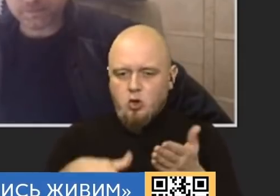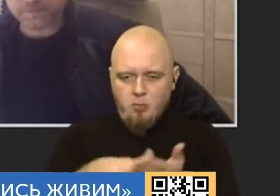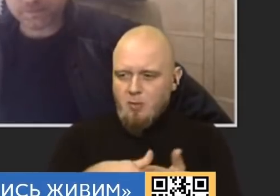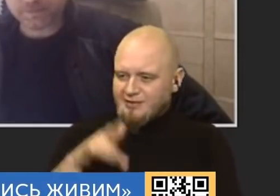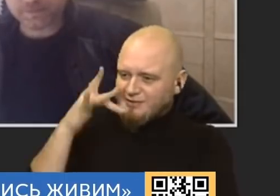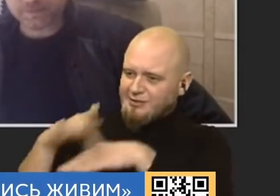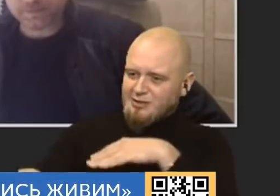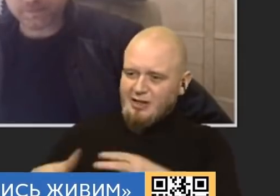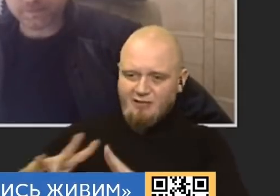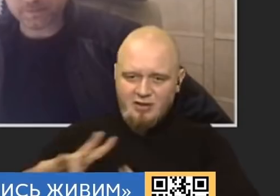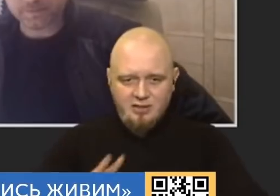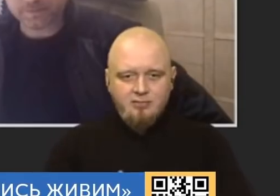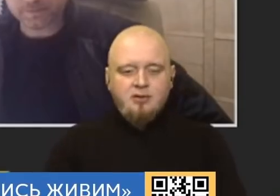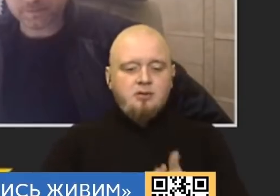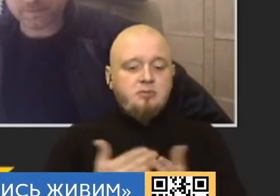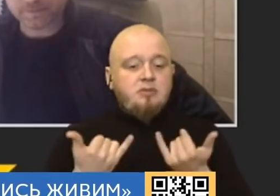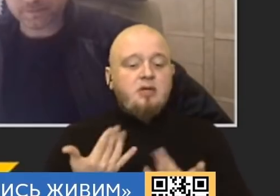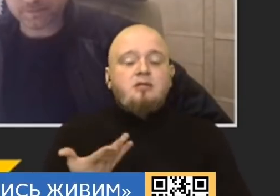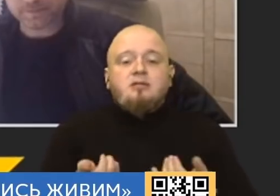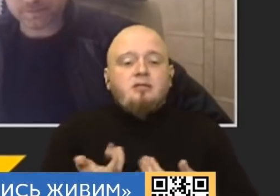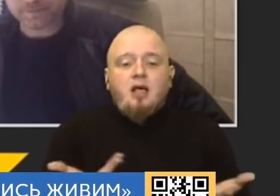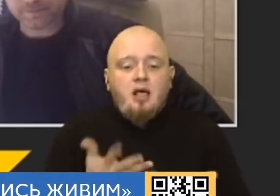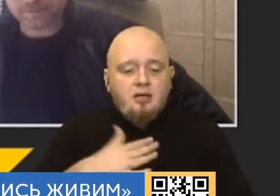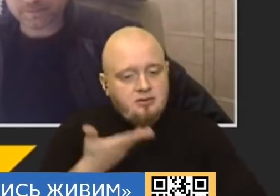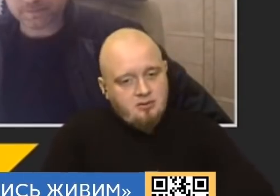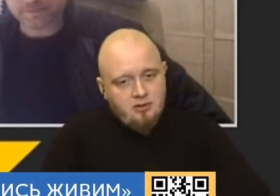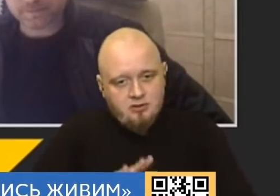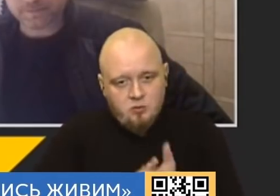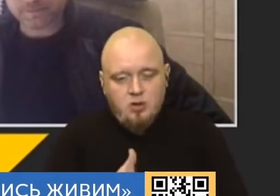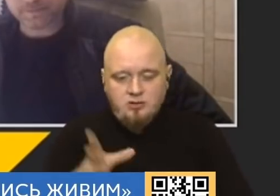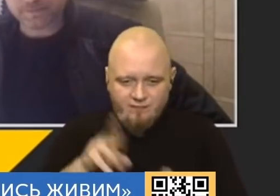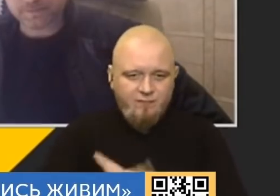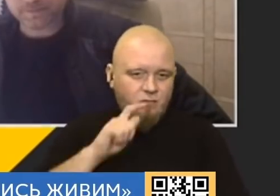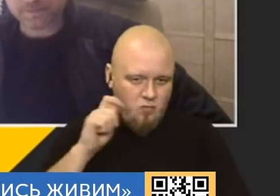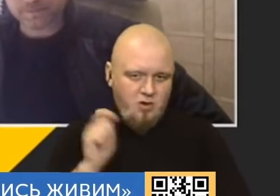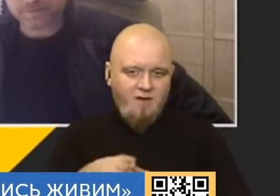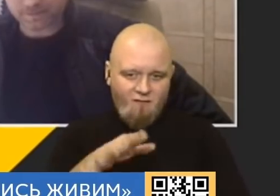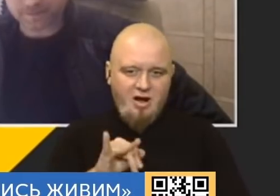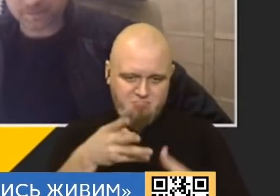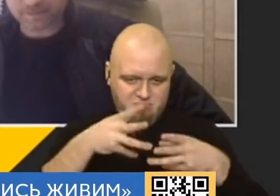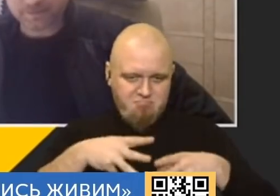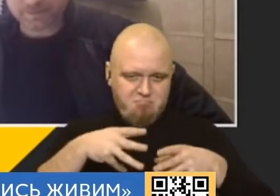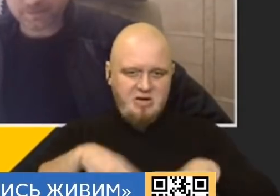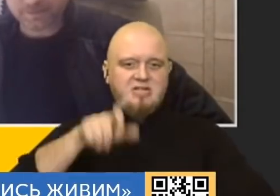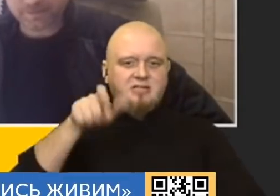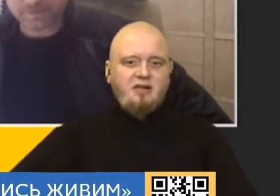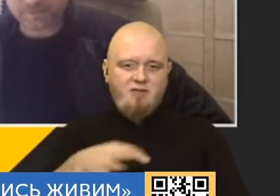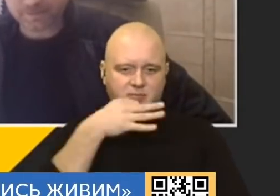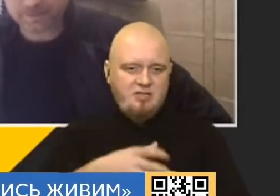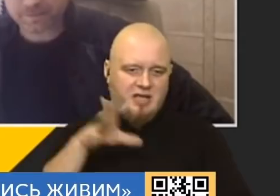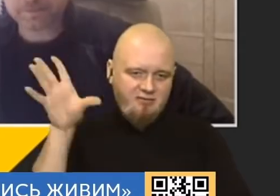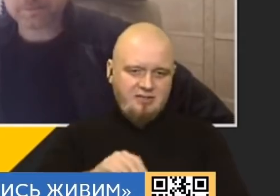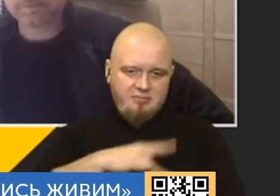диверсантів. Зараз, станом на цю годину, наскільки зараз складна ситуація, ну, зокрема, в всій країні, ви міністр, ви відповідаєте за всі міста, за всі території,